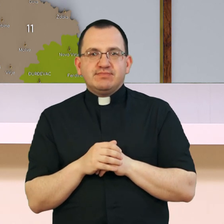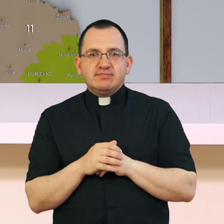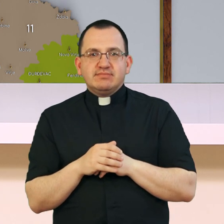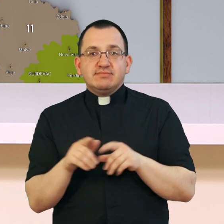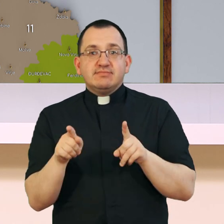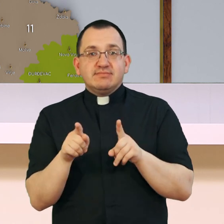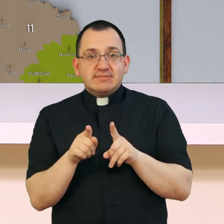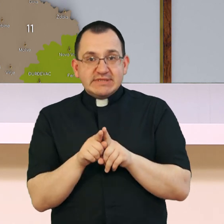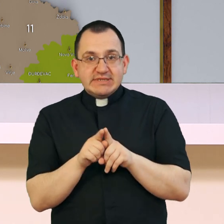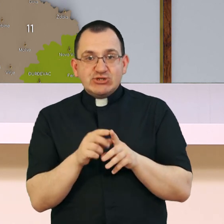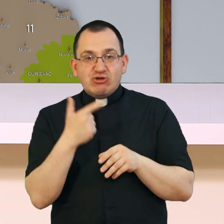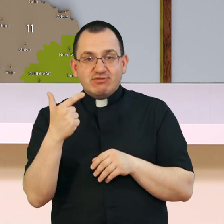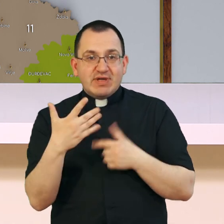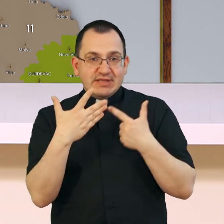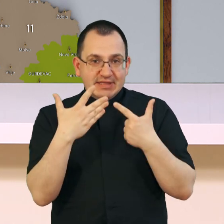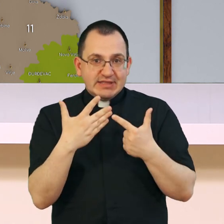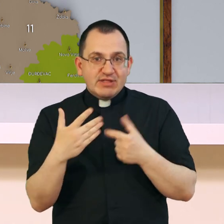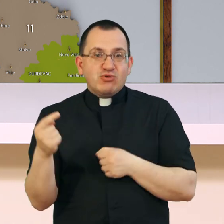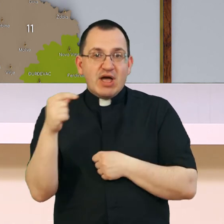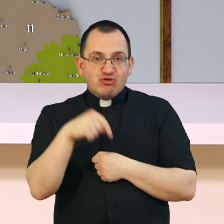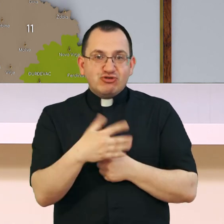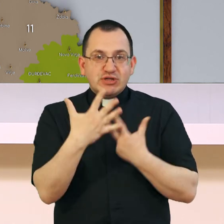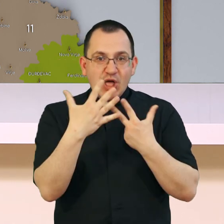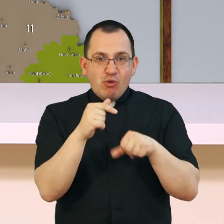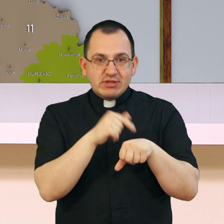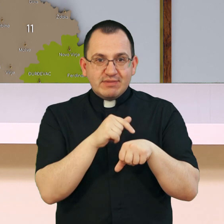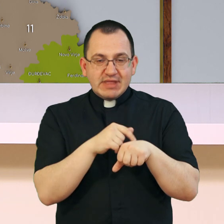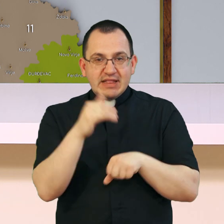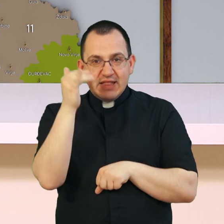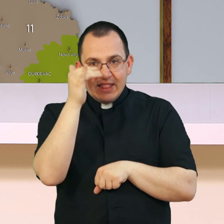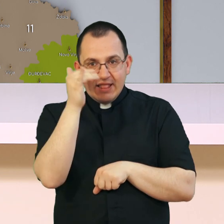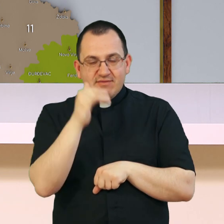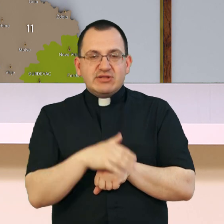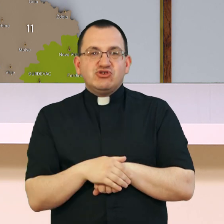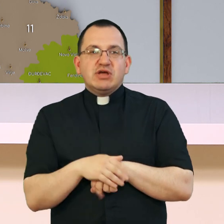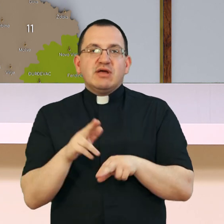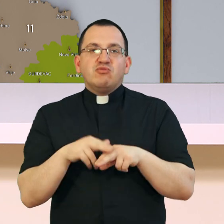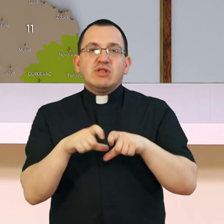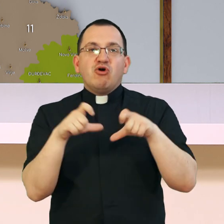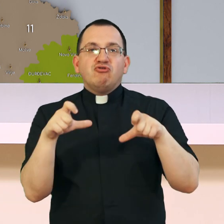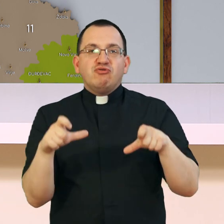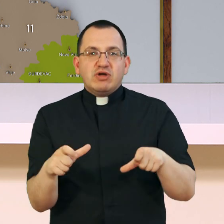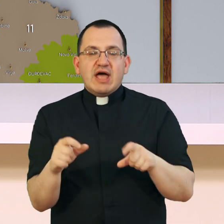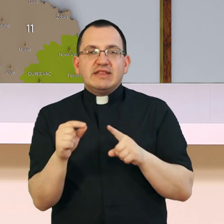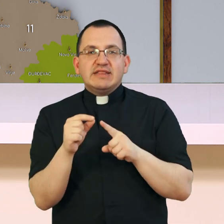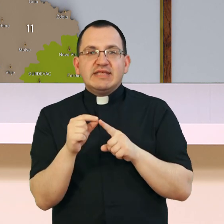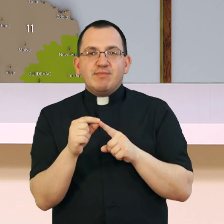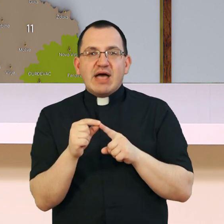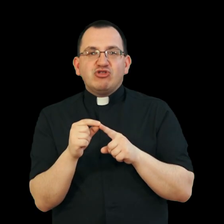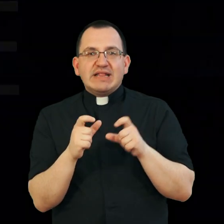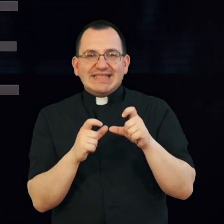Zabilježite si datum 27. svibnja u 20 sati, dvorana Pastoralnog centra Varaždinske biskupije, Zagrebačka